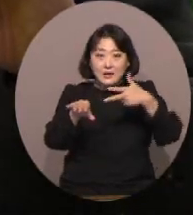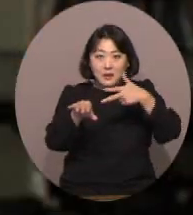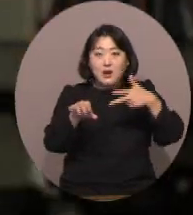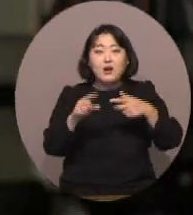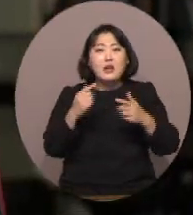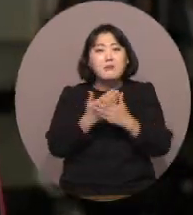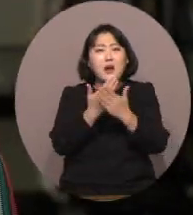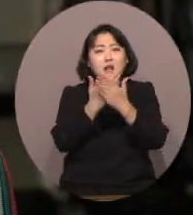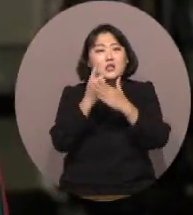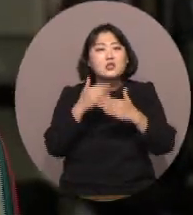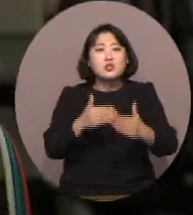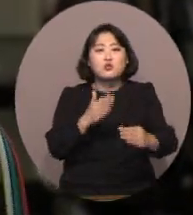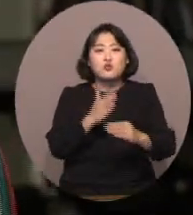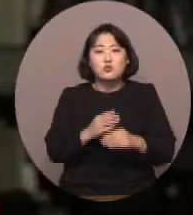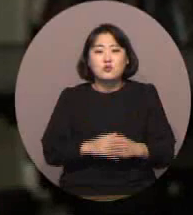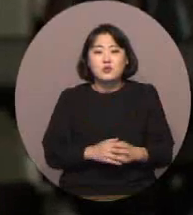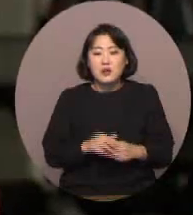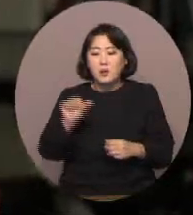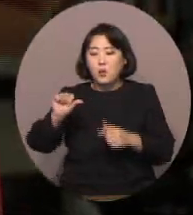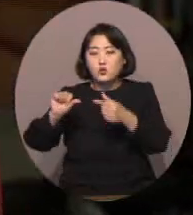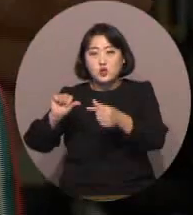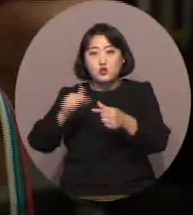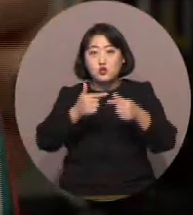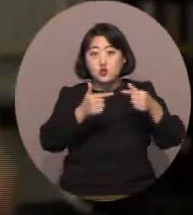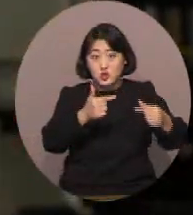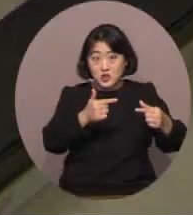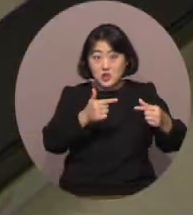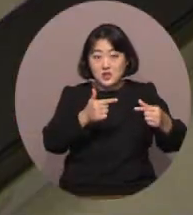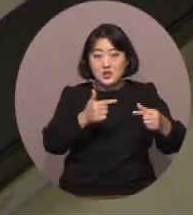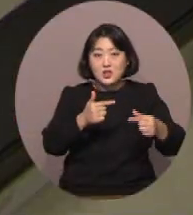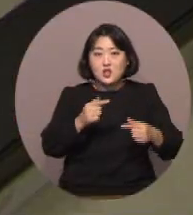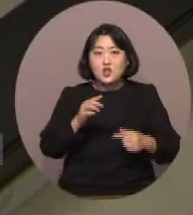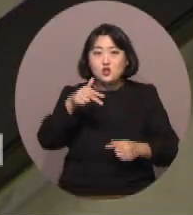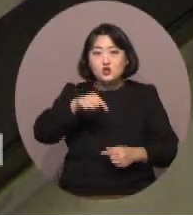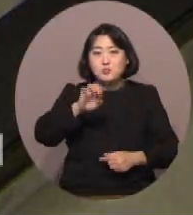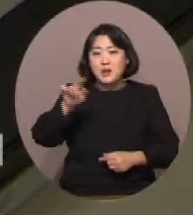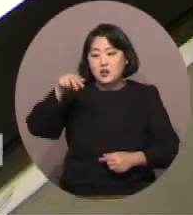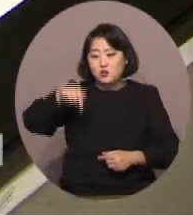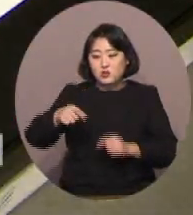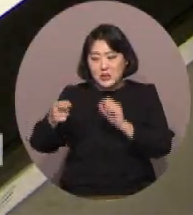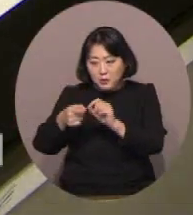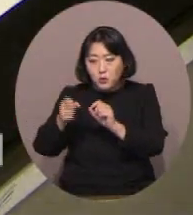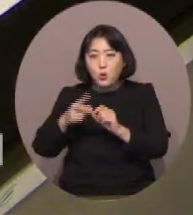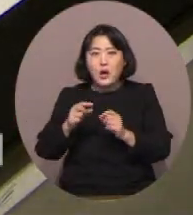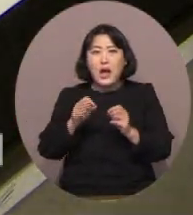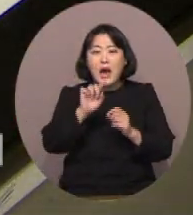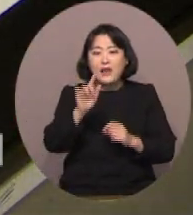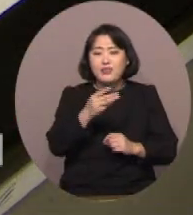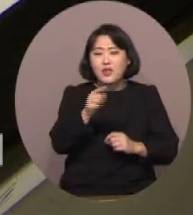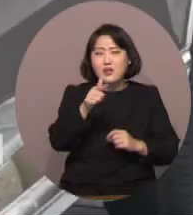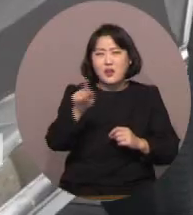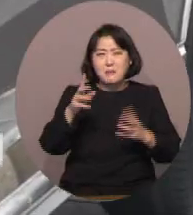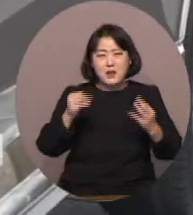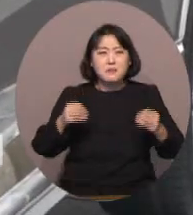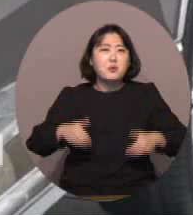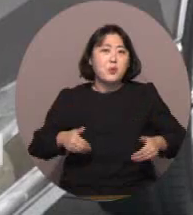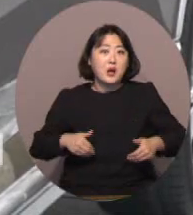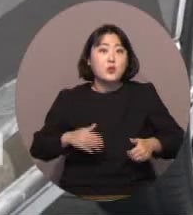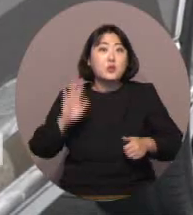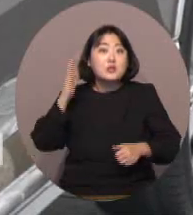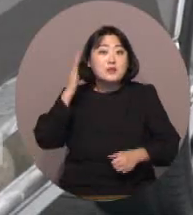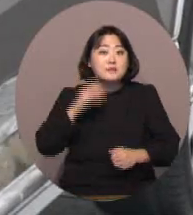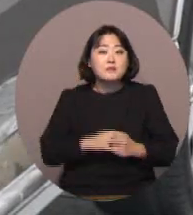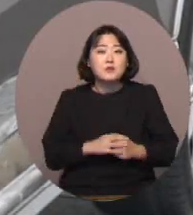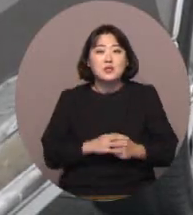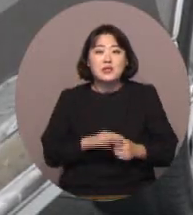있습니다. 5G, 6G 시대 주파수는 점점 짧아지고 안테나가 많이 필요해지는 요즘 자동차나